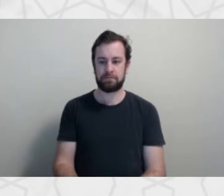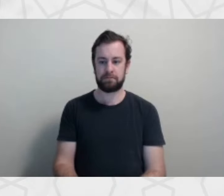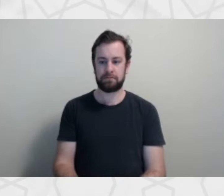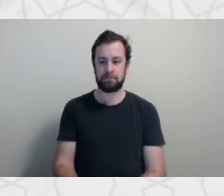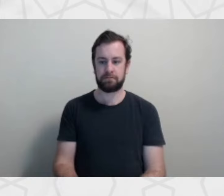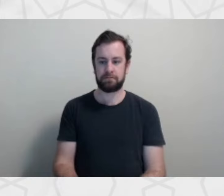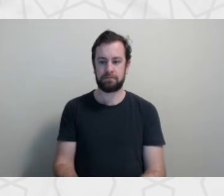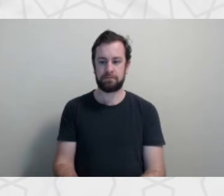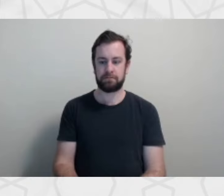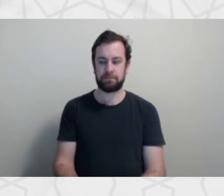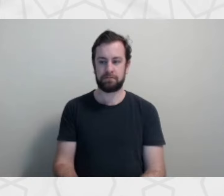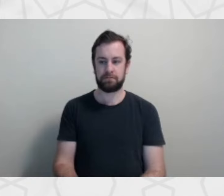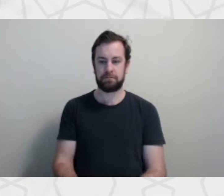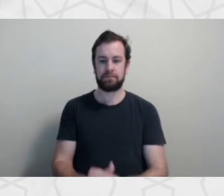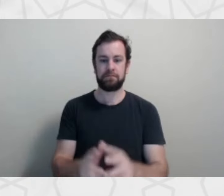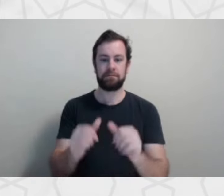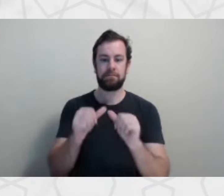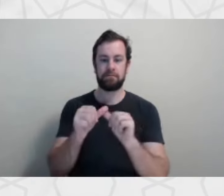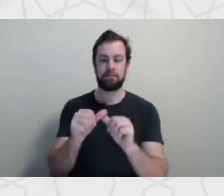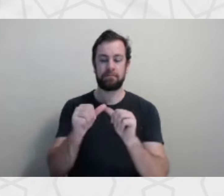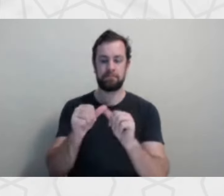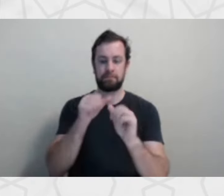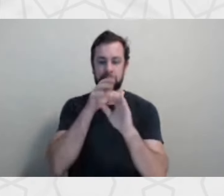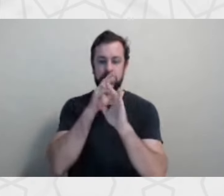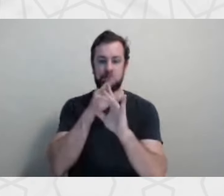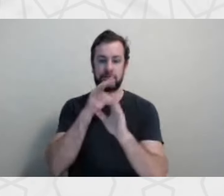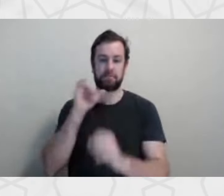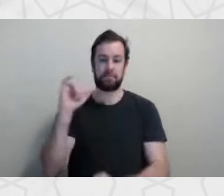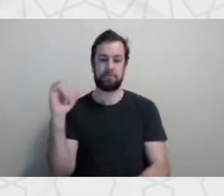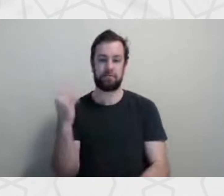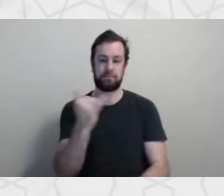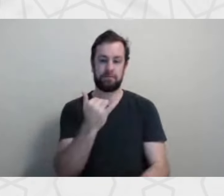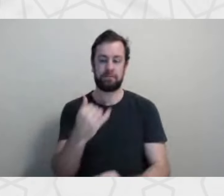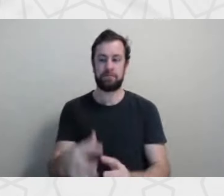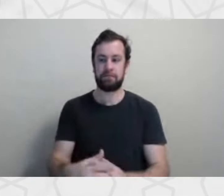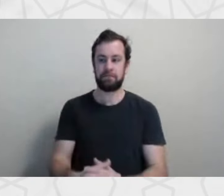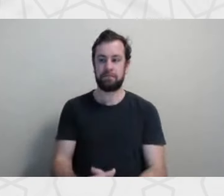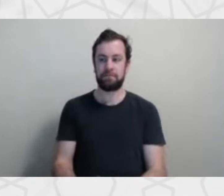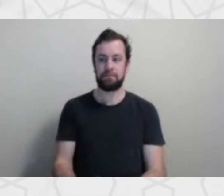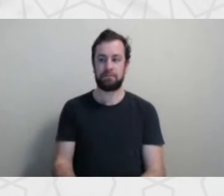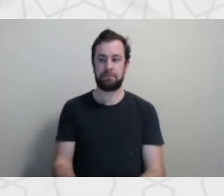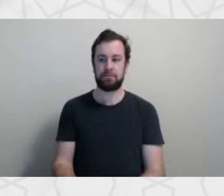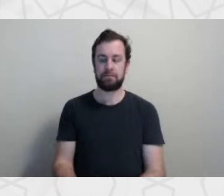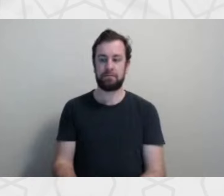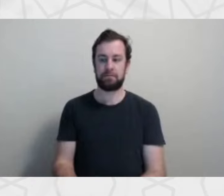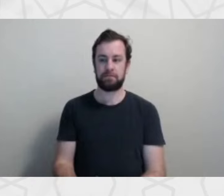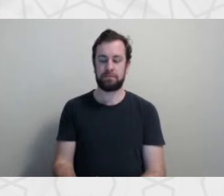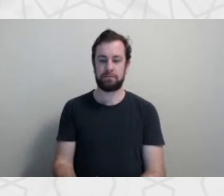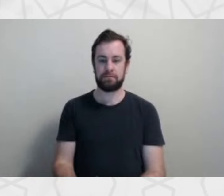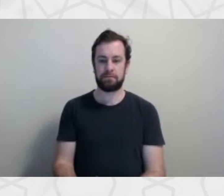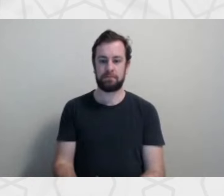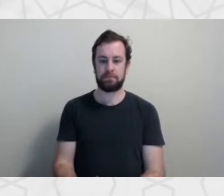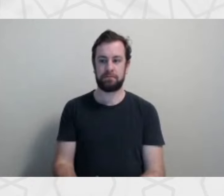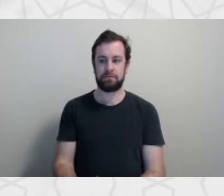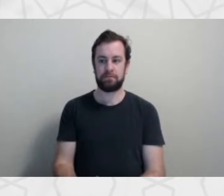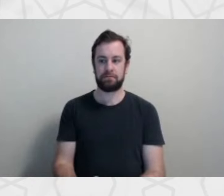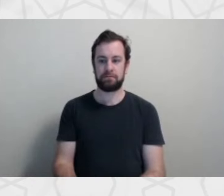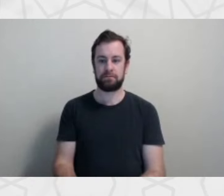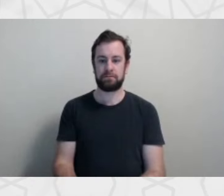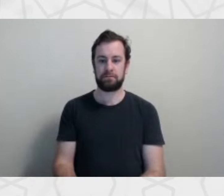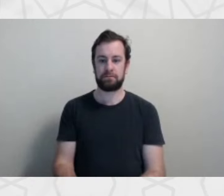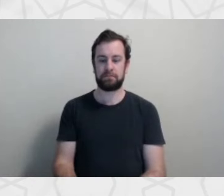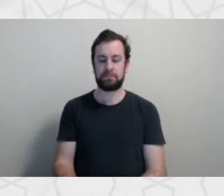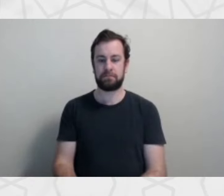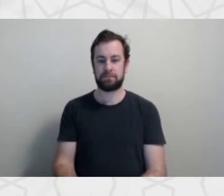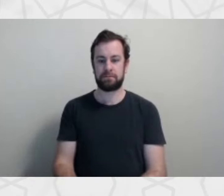آمنوا اتقوا الله ولتنظر نفس ما قدمت لغد واتقوا الله إن الله